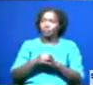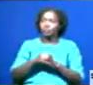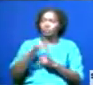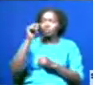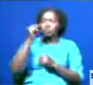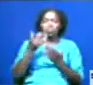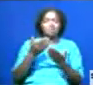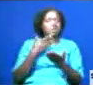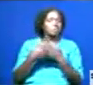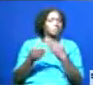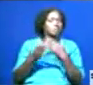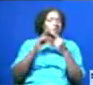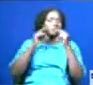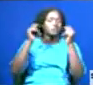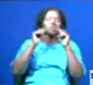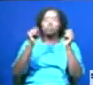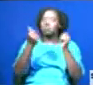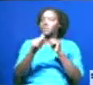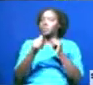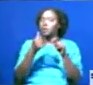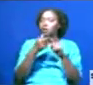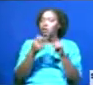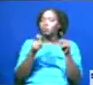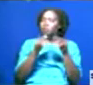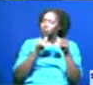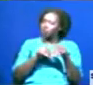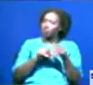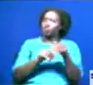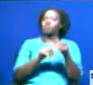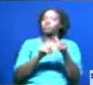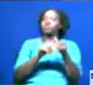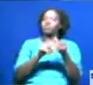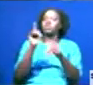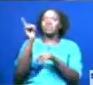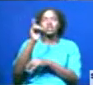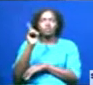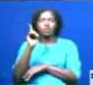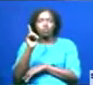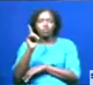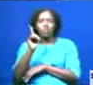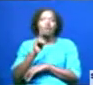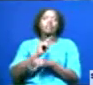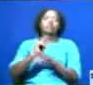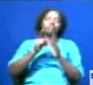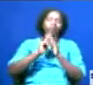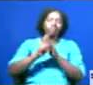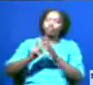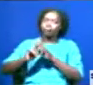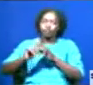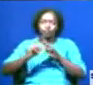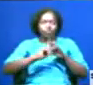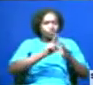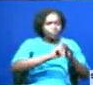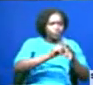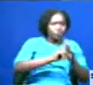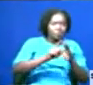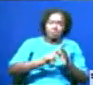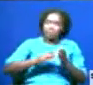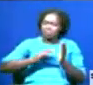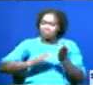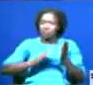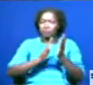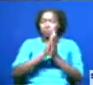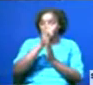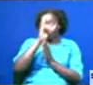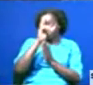tujaona maandamano, lakini tunafuatilizia, tunaona kule Nairobi watu wanakimbia huku na huku wakifukuzana na mapolisi,